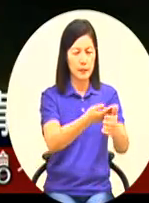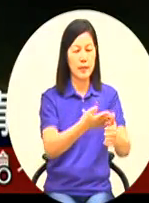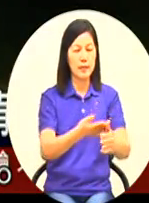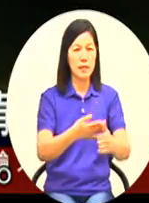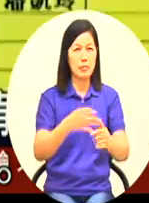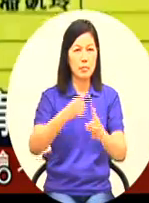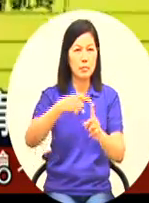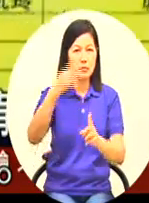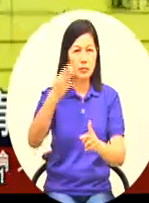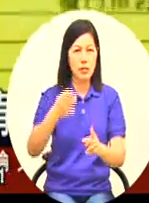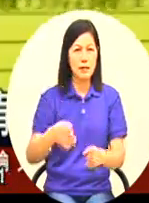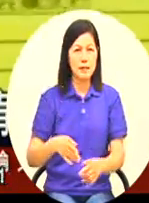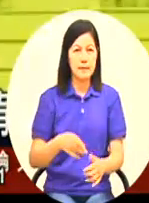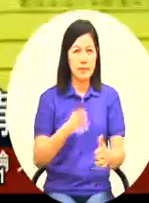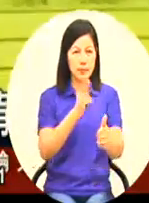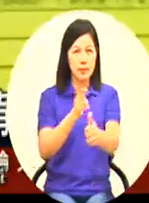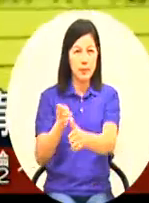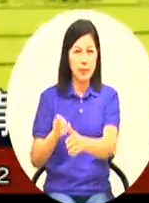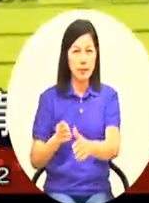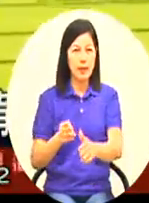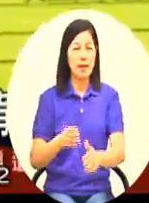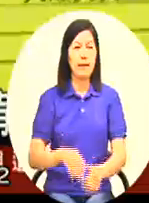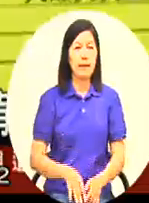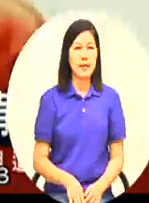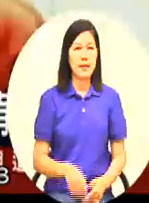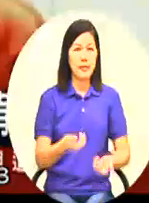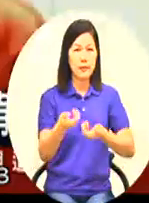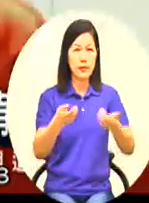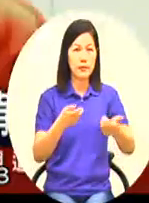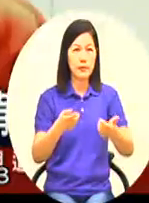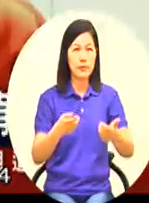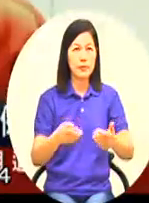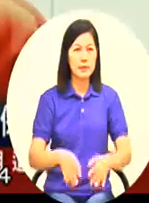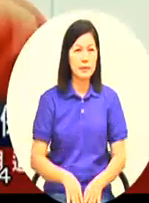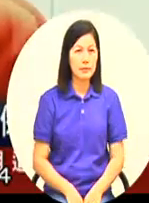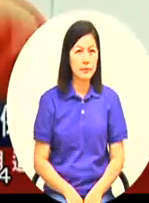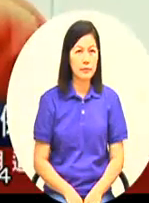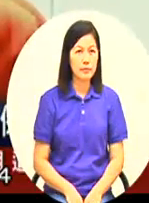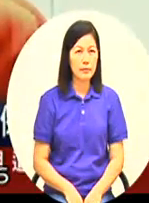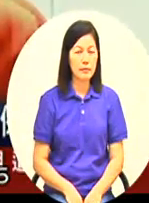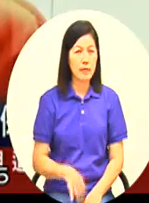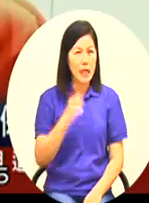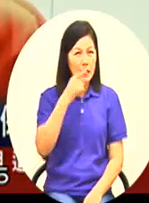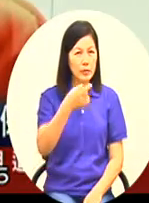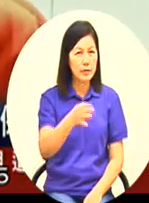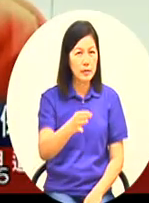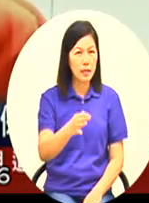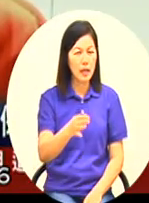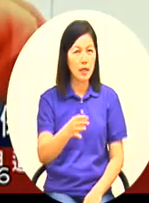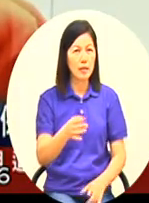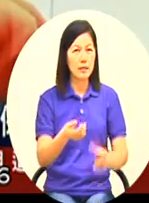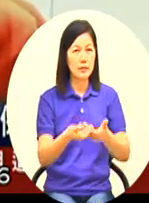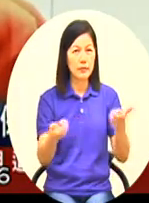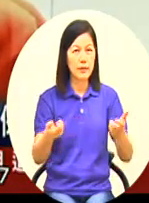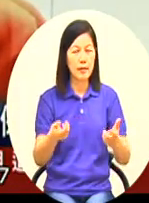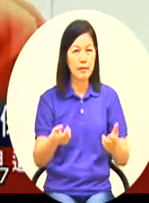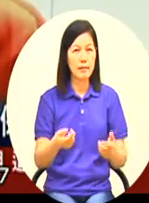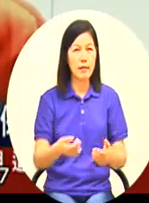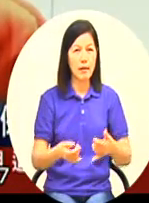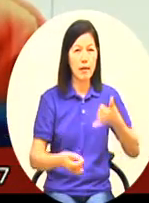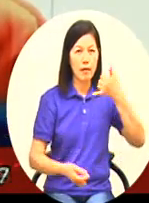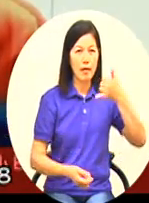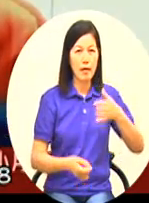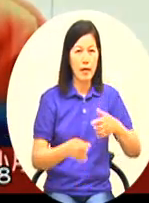员除了领导之外，共分为3阶，好分别抽爬树。 薪水的区别是，一线冒充医保局